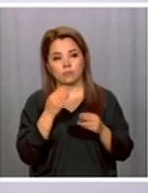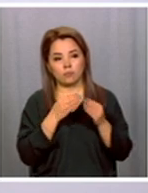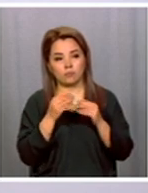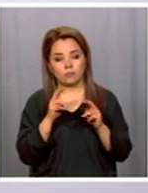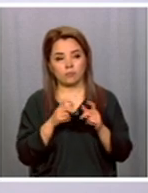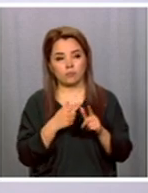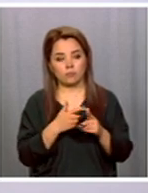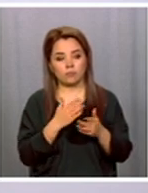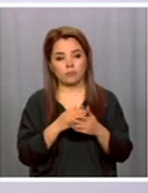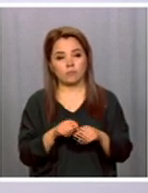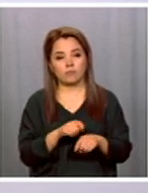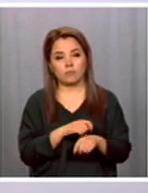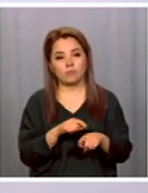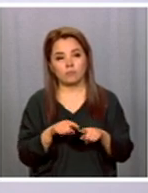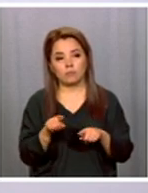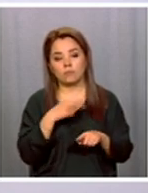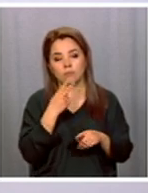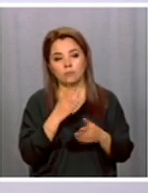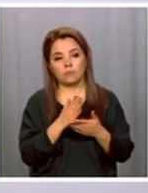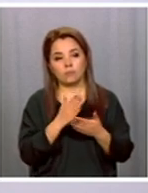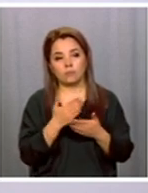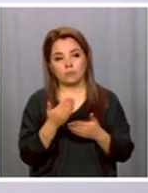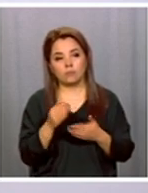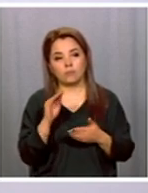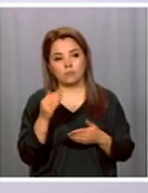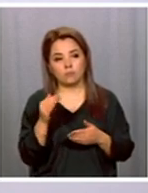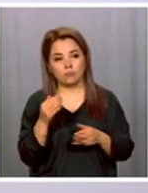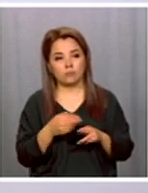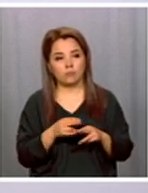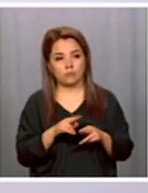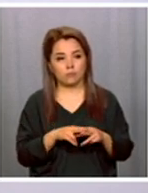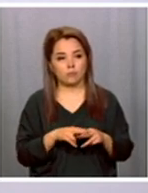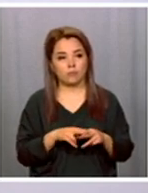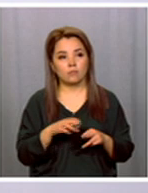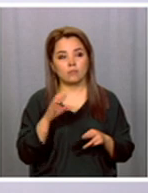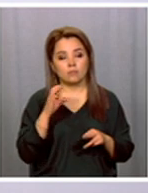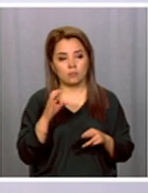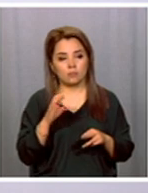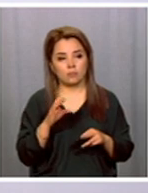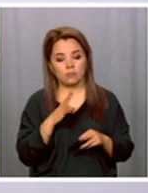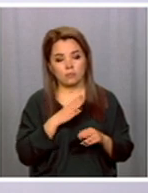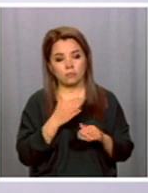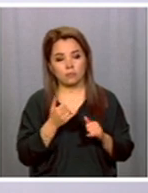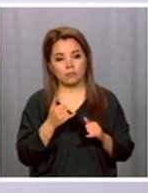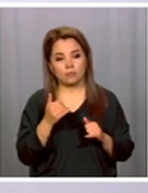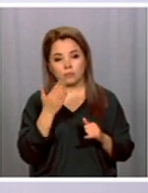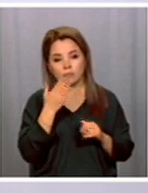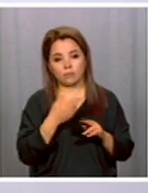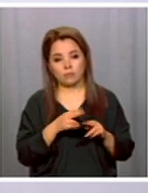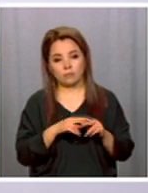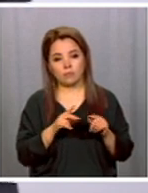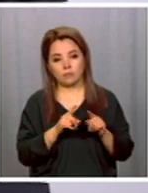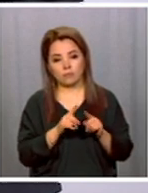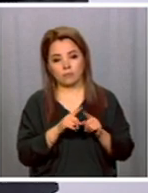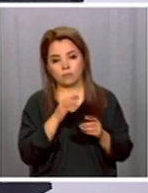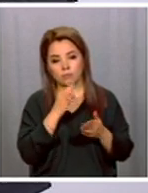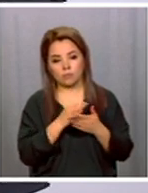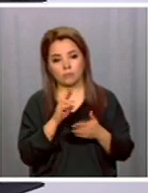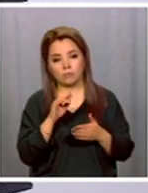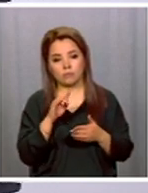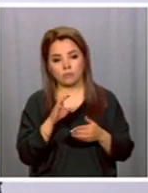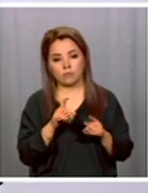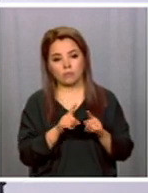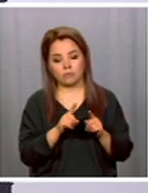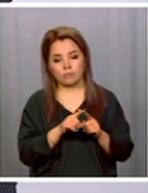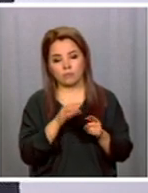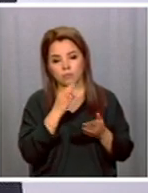қашықтығына назар аударайық. F және С айнаның төбесі осы қашықтықты біз фокустық қашықтық